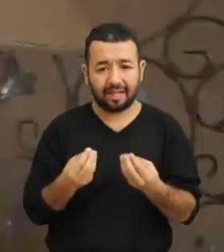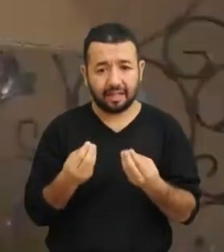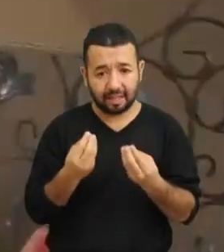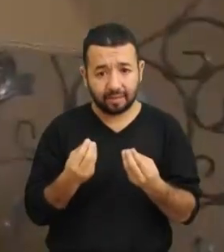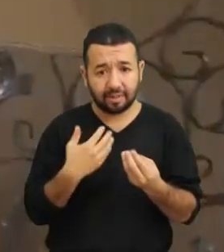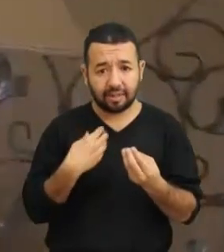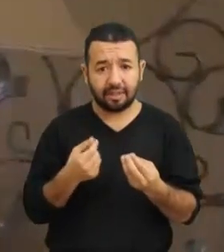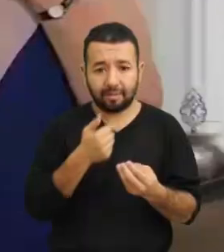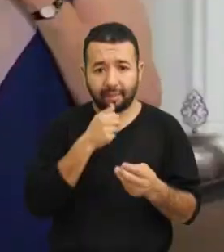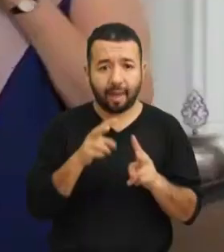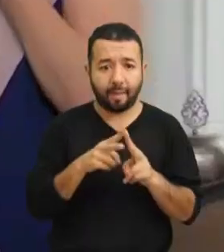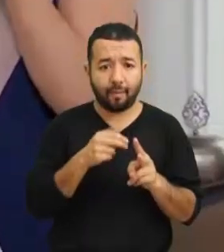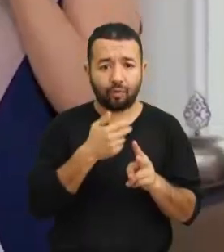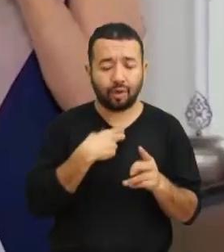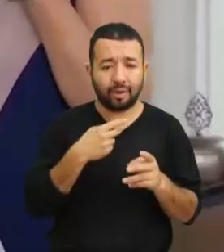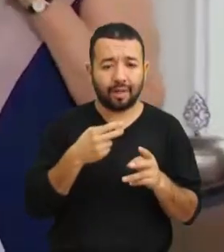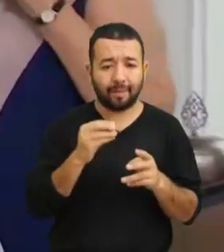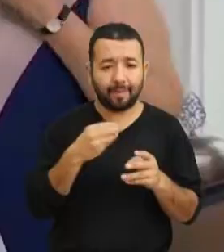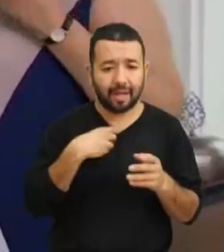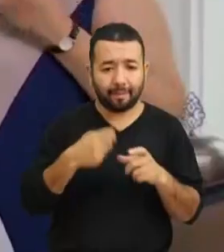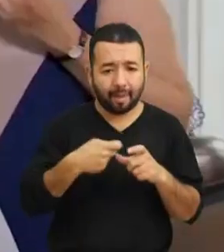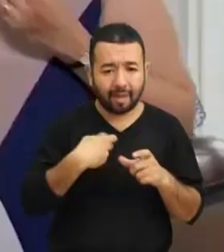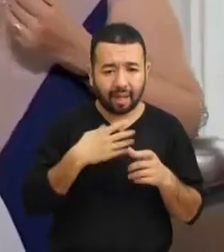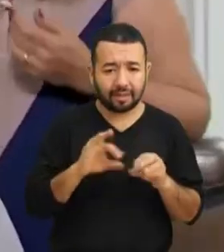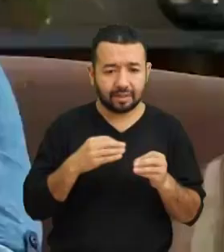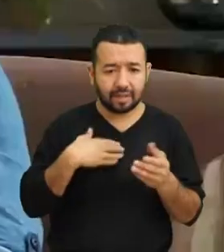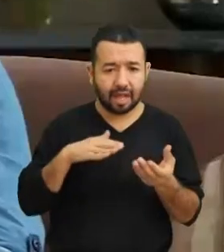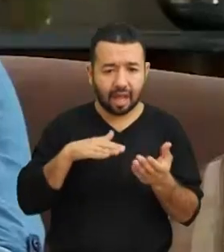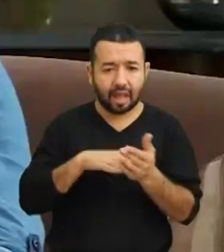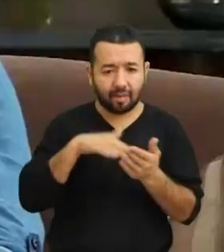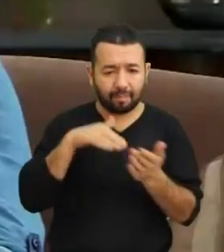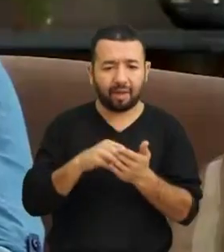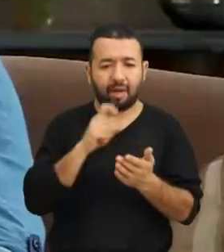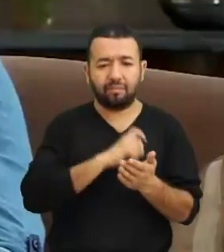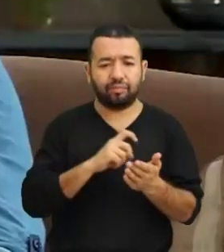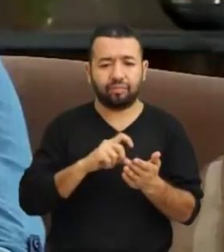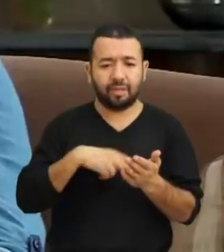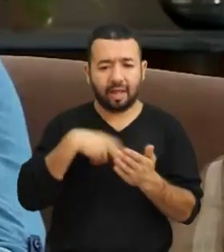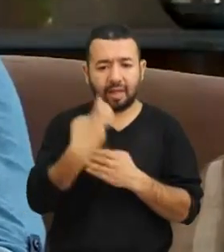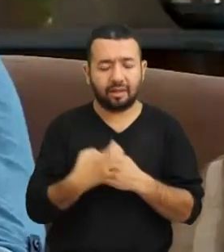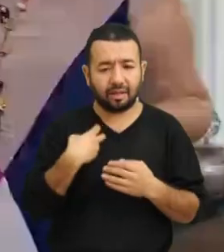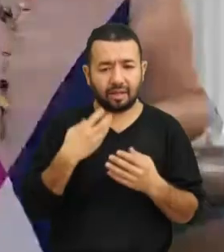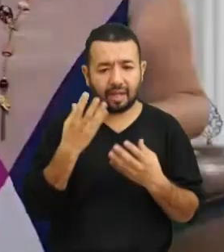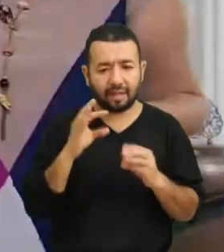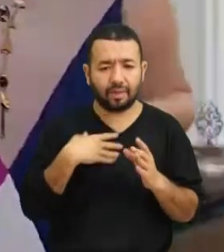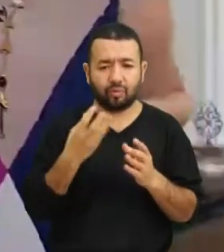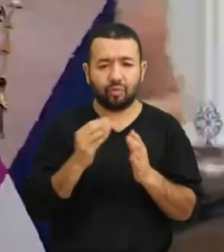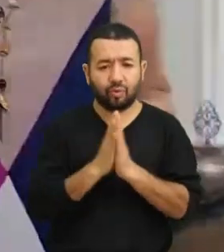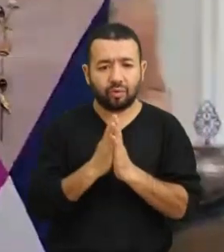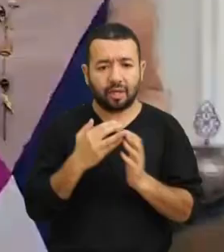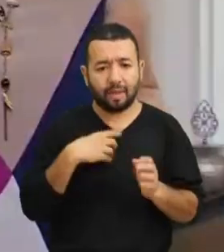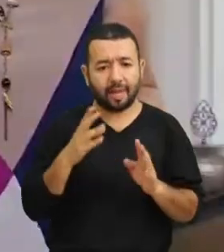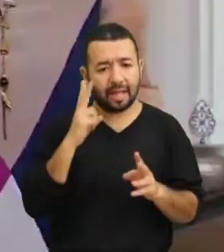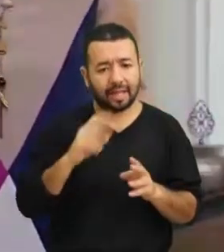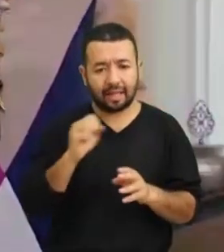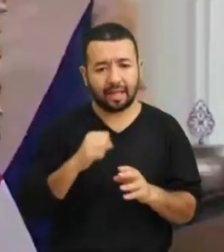babacığım. Ben Mahmut Kemal'in mamasını hazırlıyordum. Bir anda böyle ayak boşluğa geldi. Nasıl olduğunu anlamadım ya. Çok özür dilerim. Serp, ben hemen